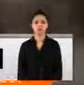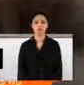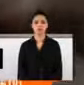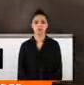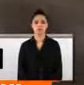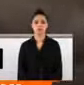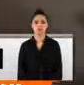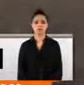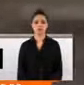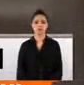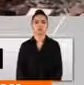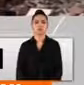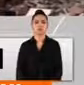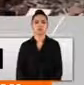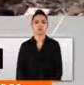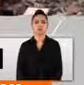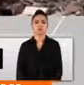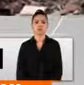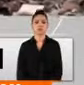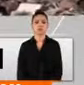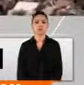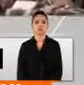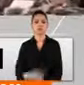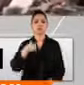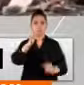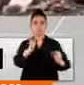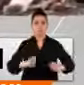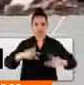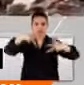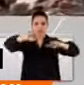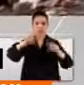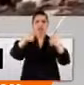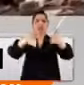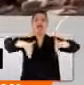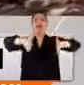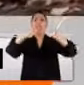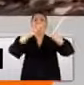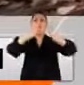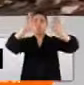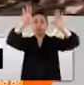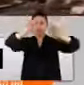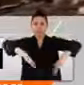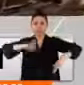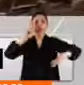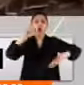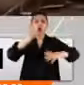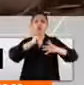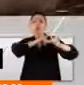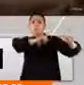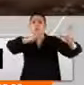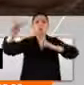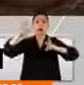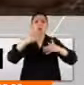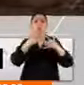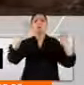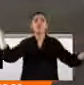Öbür tarafa düştü. Adam kaldı altında. Parkta oturuyordum. Evin yıkıldığını gördüm. Çok bağırdım. Büyük bir kaza atlattık.